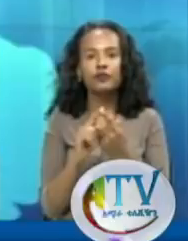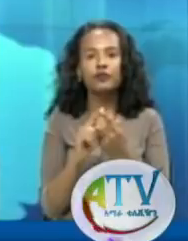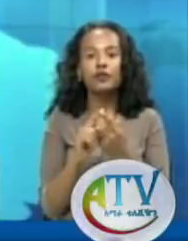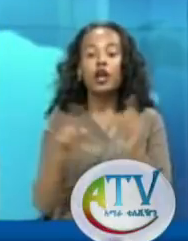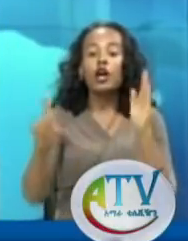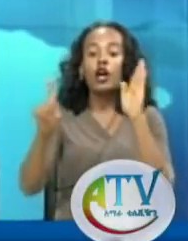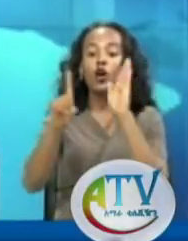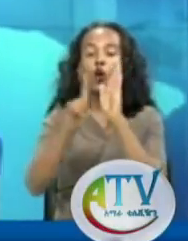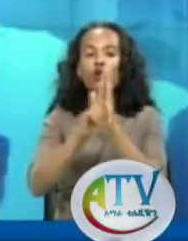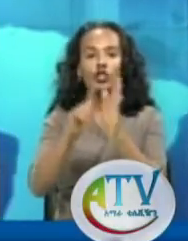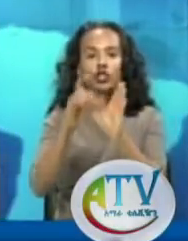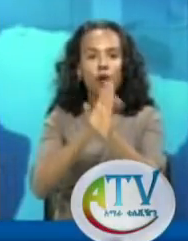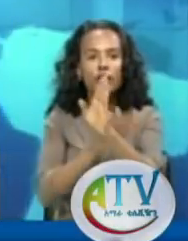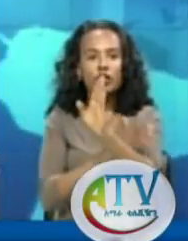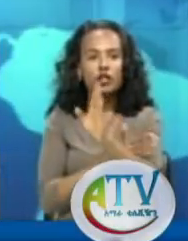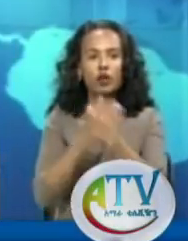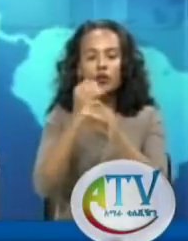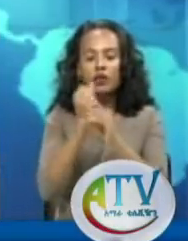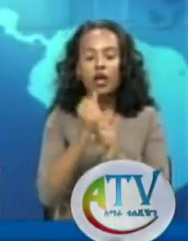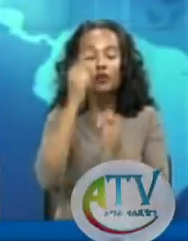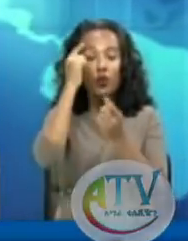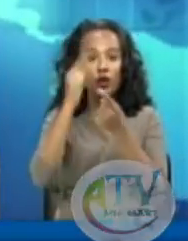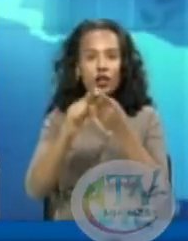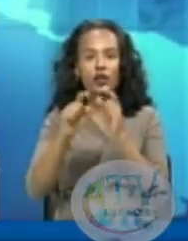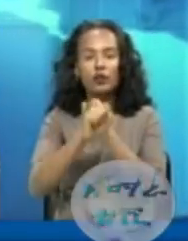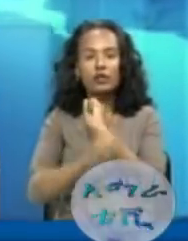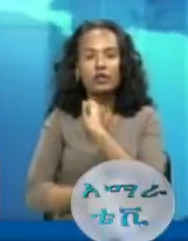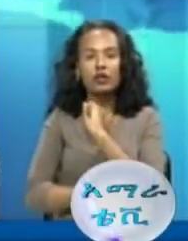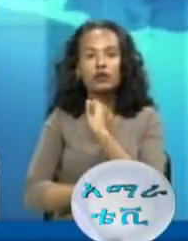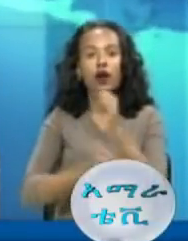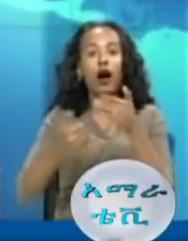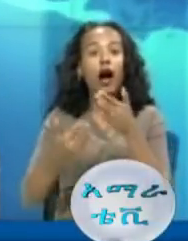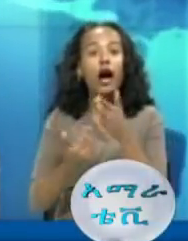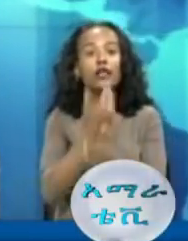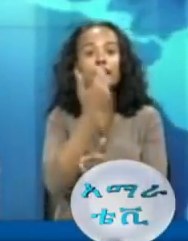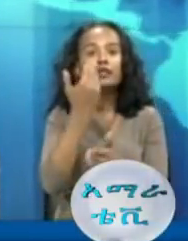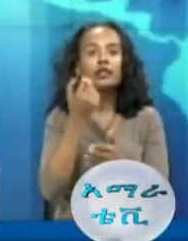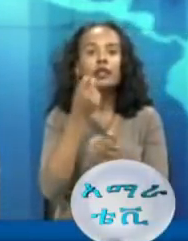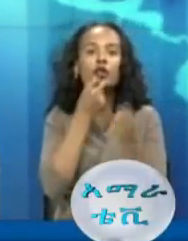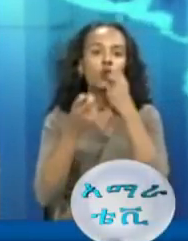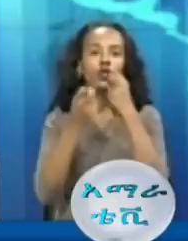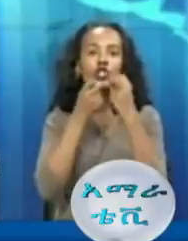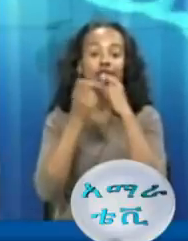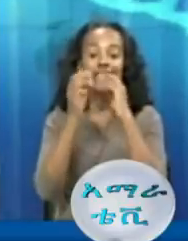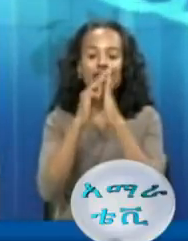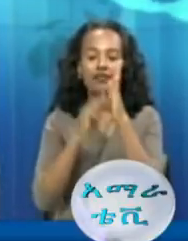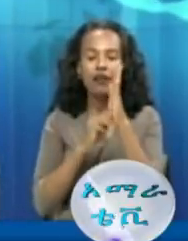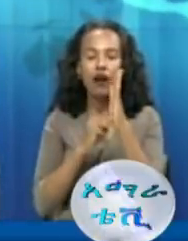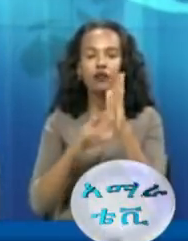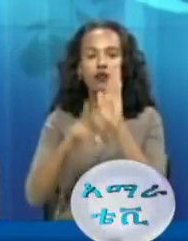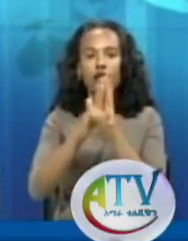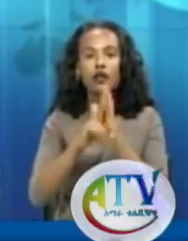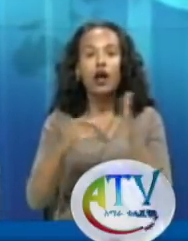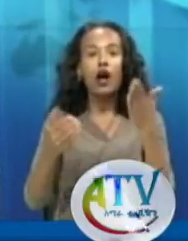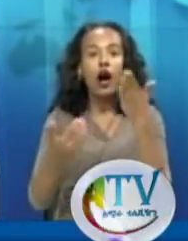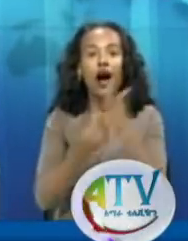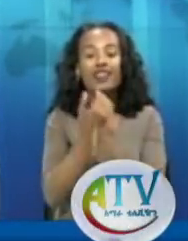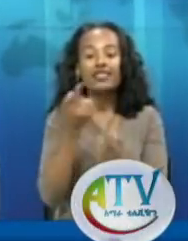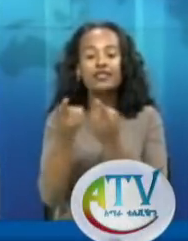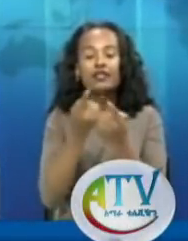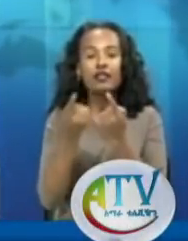ህጎችን ለማሻሻል በተያዘው እቅድ መሰረት አዲስ የወንጀል ስነ ስርዓት ህግን፣ አዲስ የንግድ